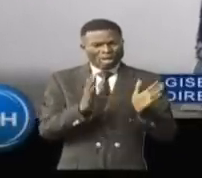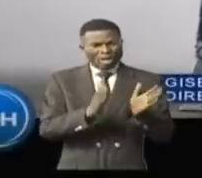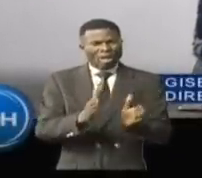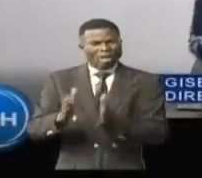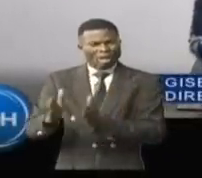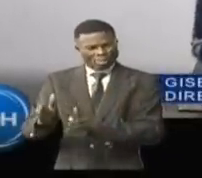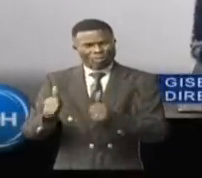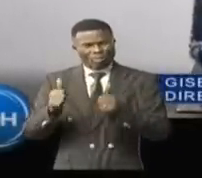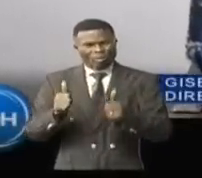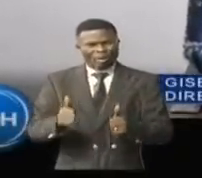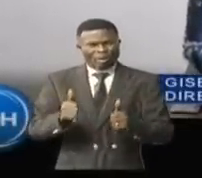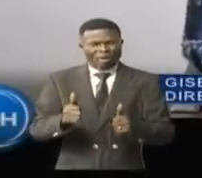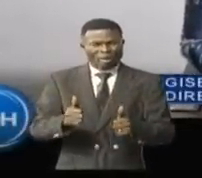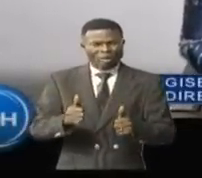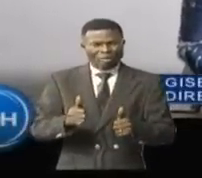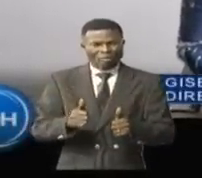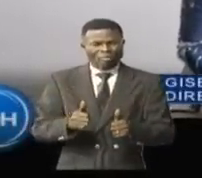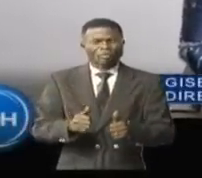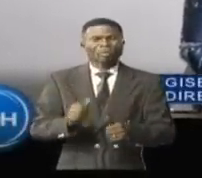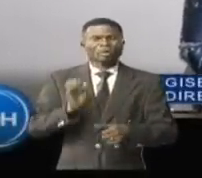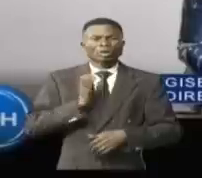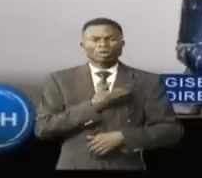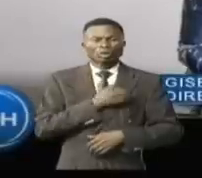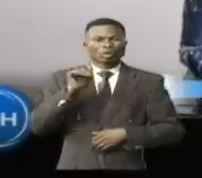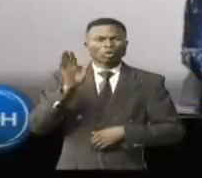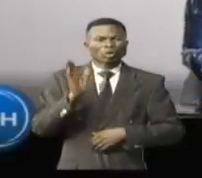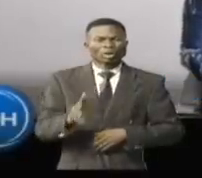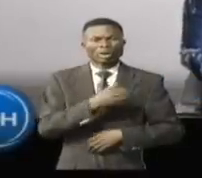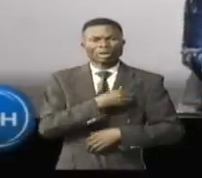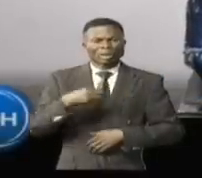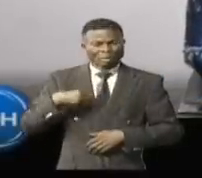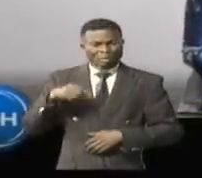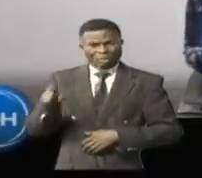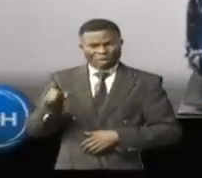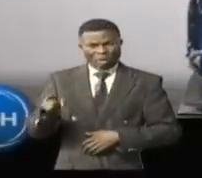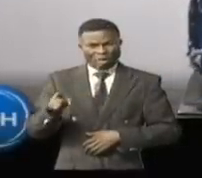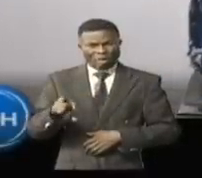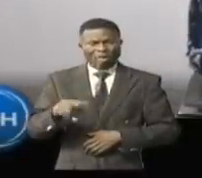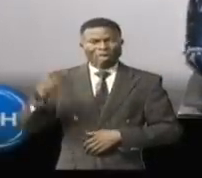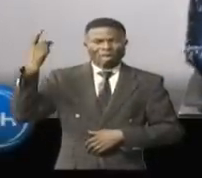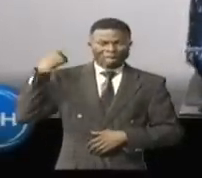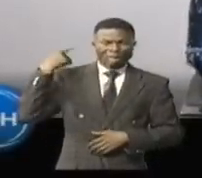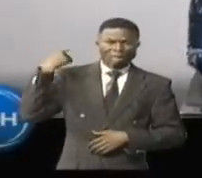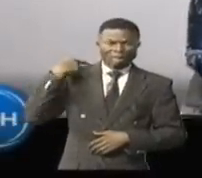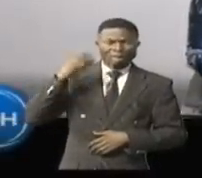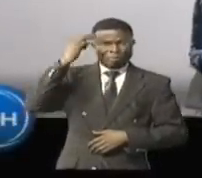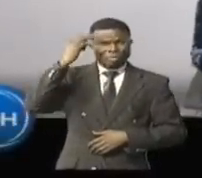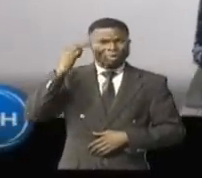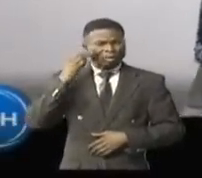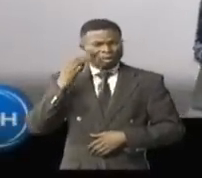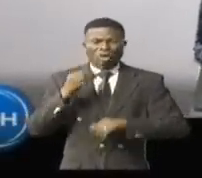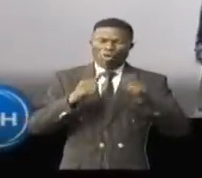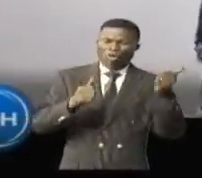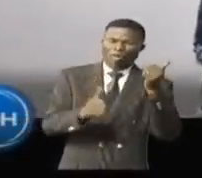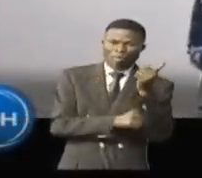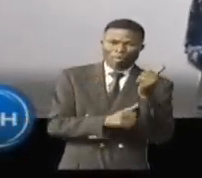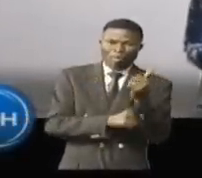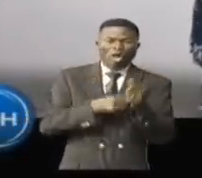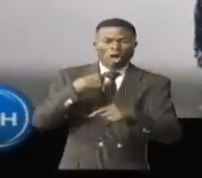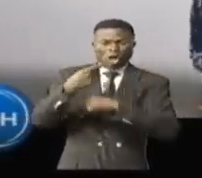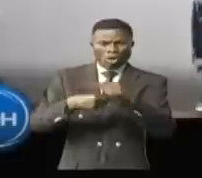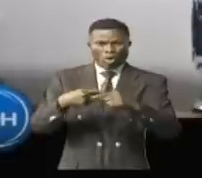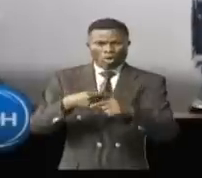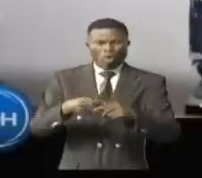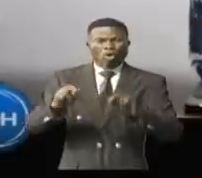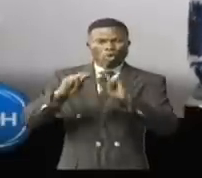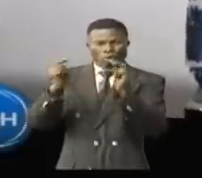anglais, donc les directrices, les femmes leaders, les députés, ministres et autres. Mais on va commencer juste par